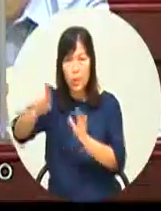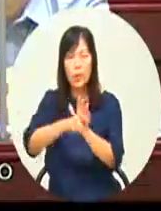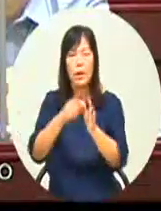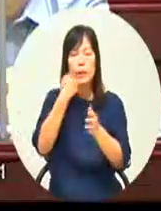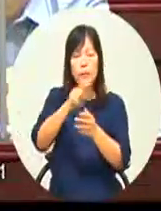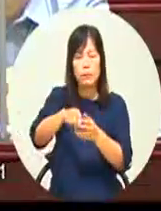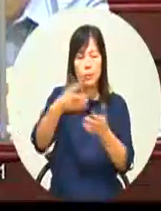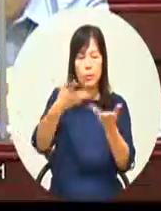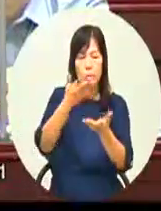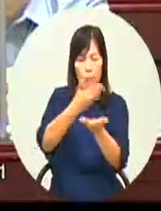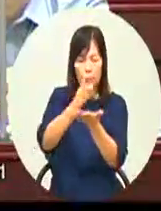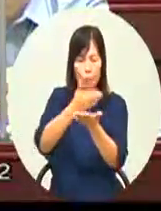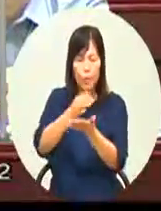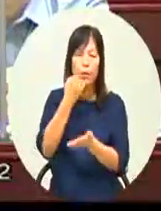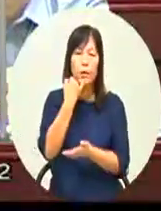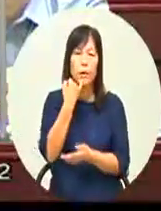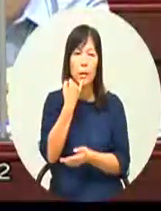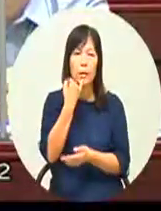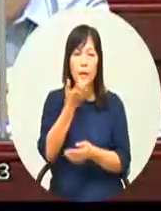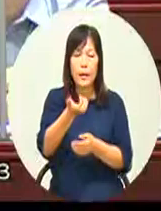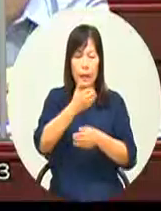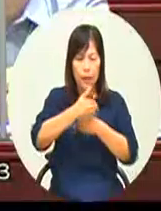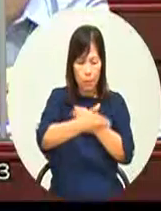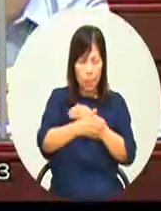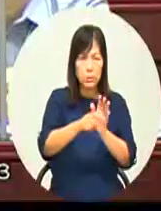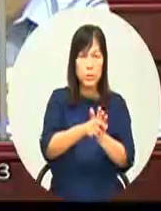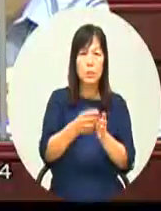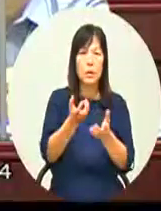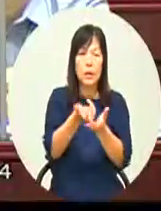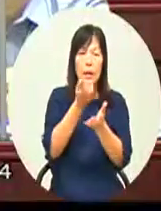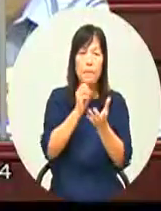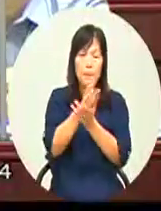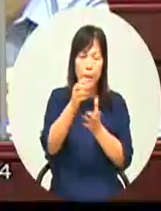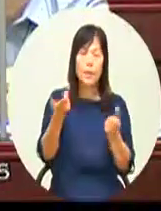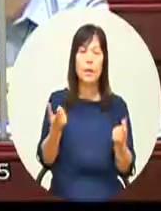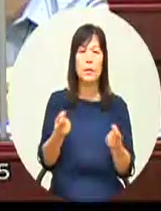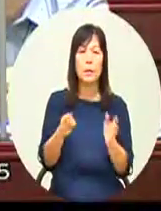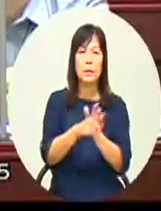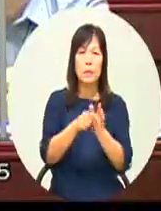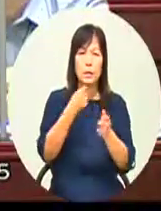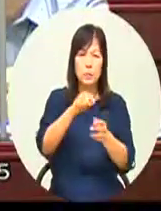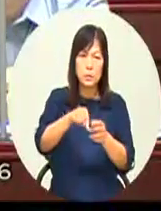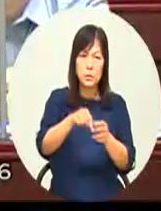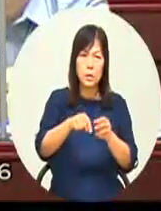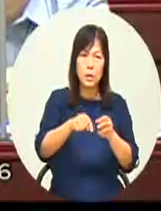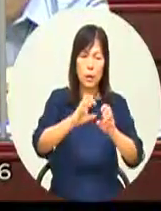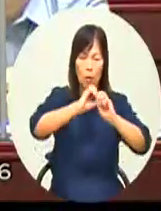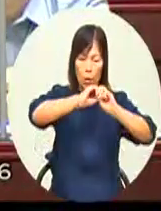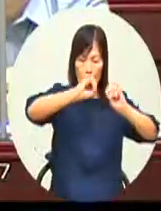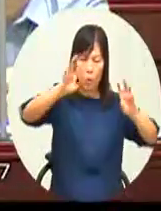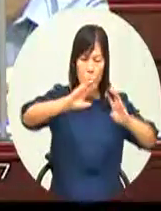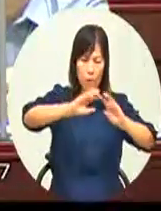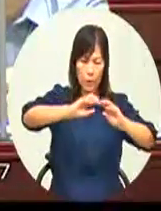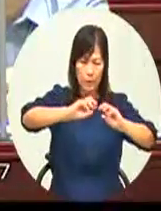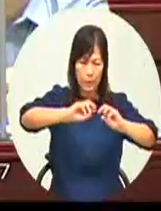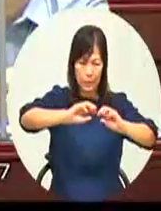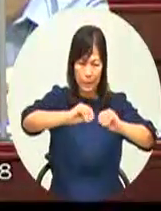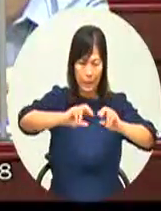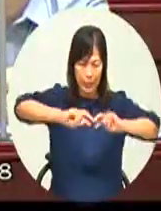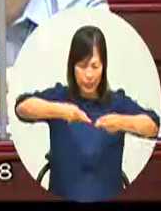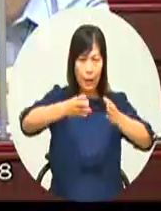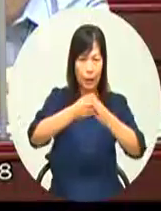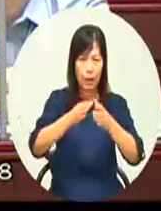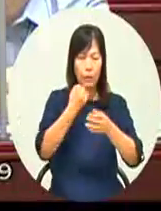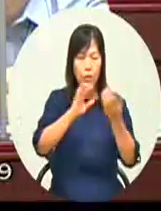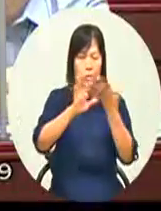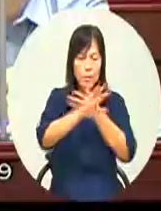那不过整个过程里面就是刚才我跟议员报告的，主要就是因为它已经是公告的整治厂址，不能再有任何